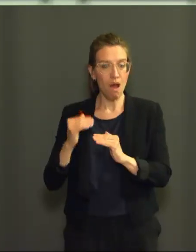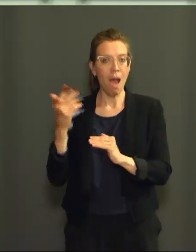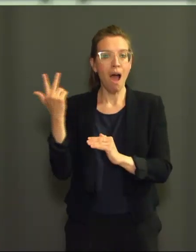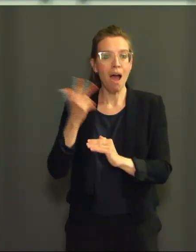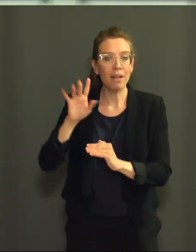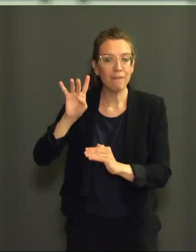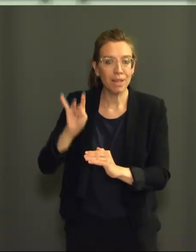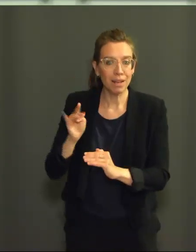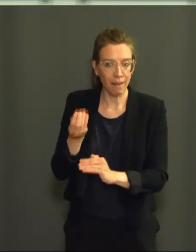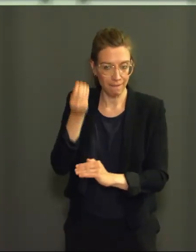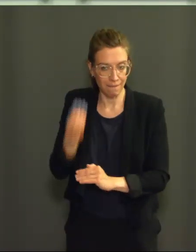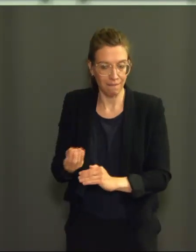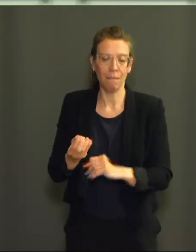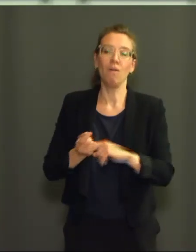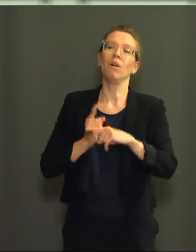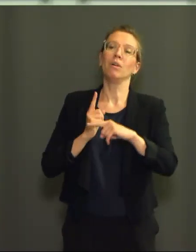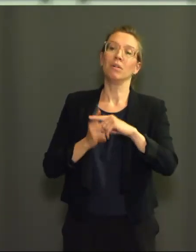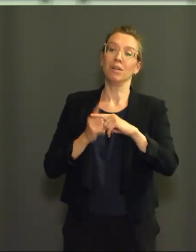meer gezien hebben.